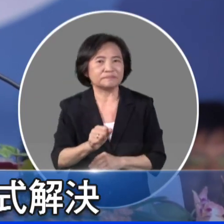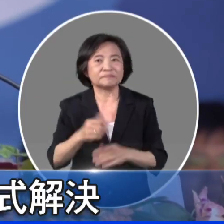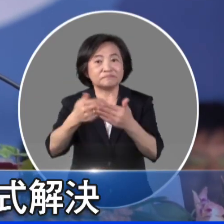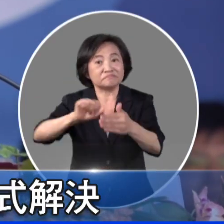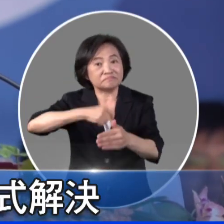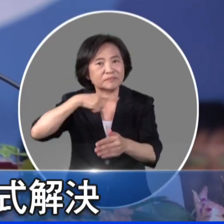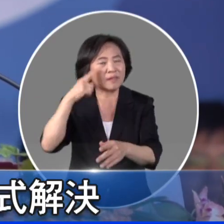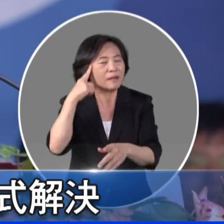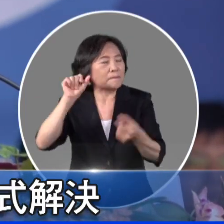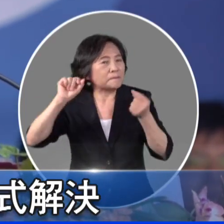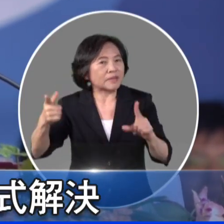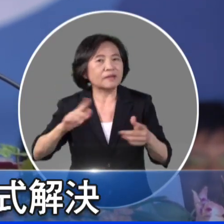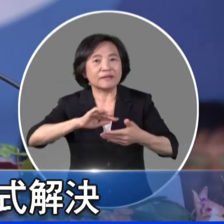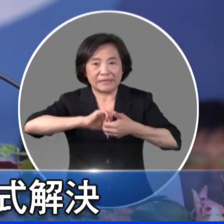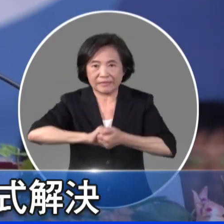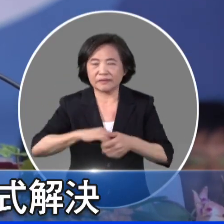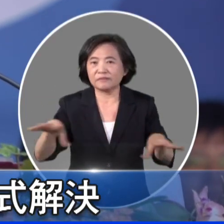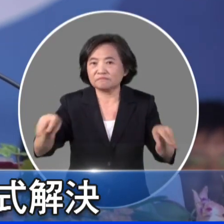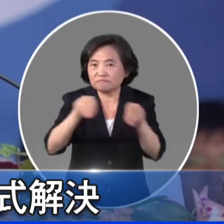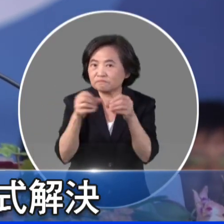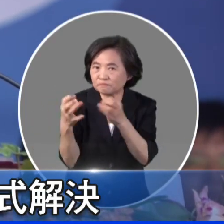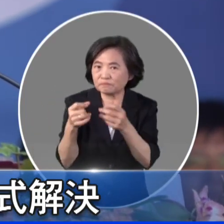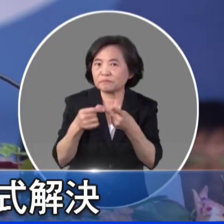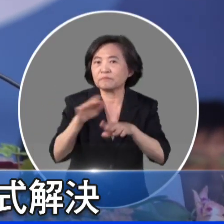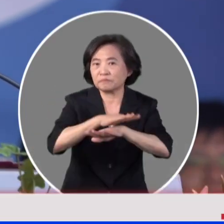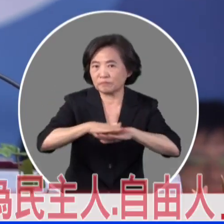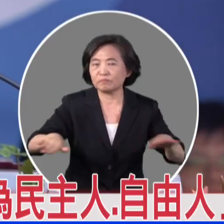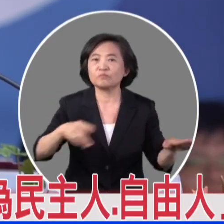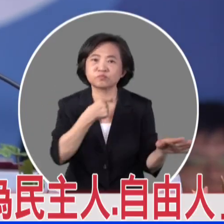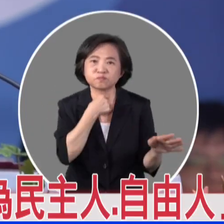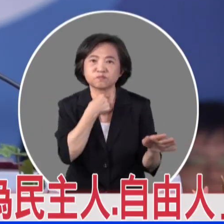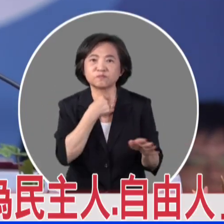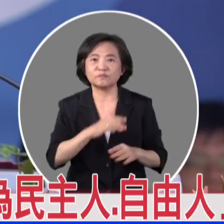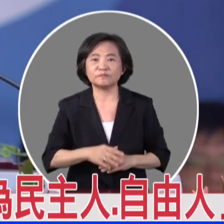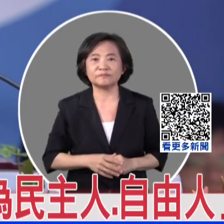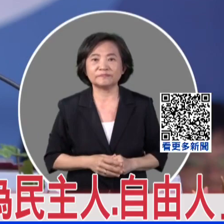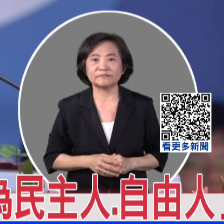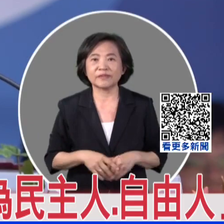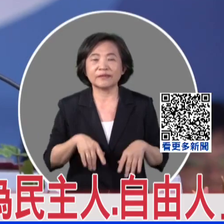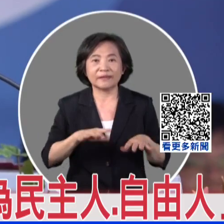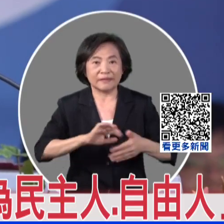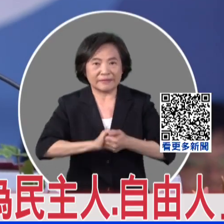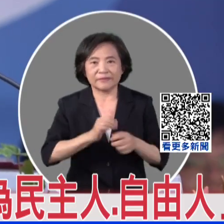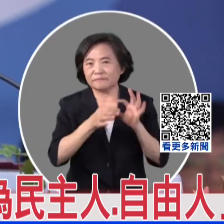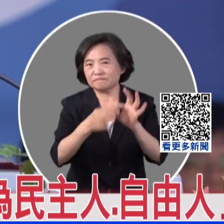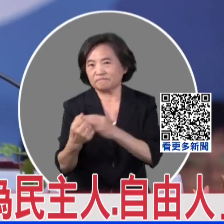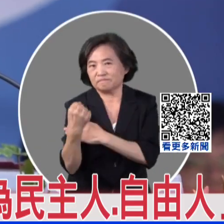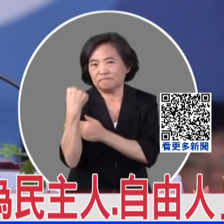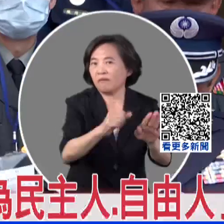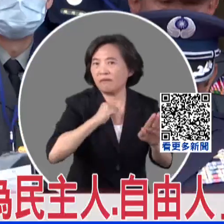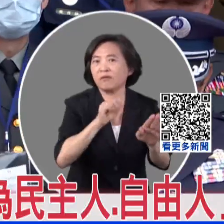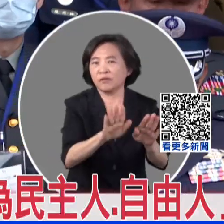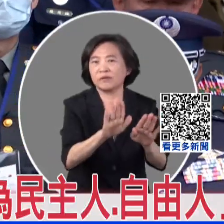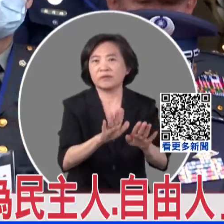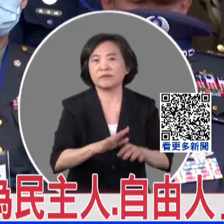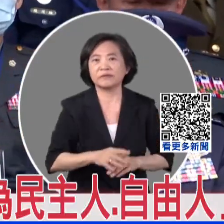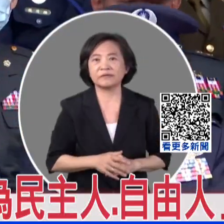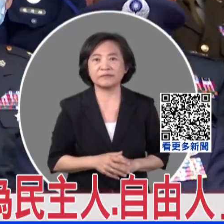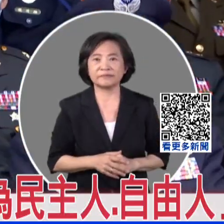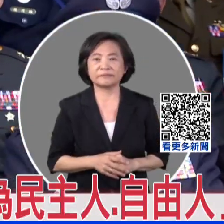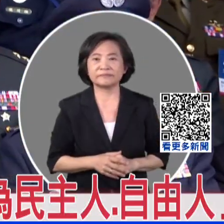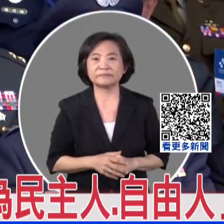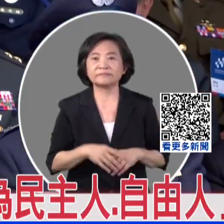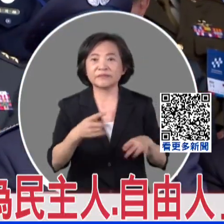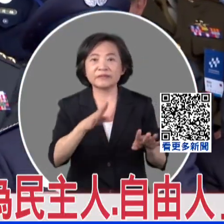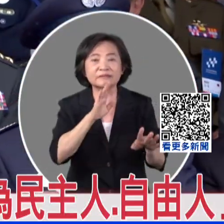分歧必须透过和平方式解决。 台湾持续稳健脚步，跟世界盟友站在一块。总统强调，台